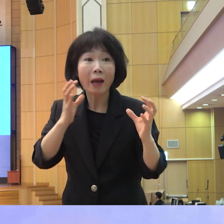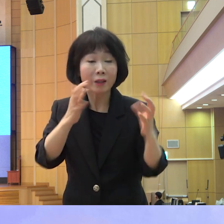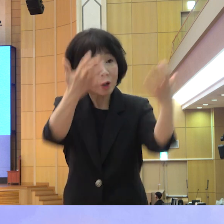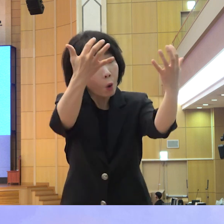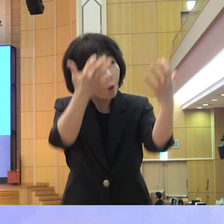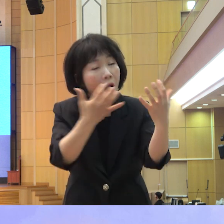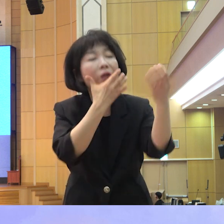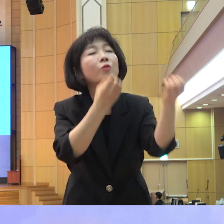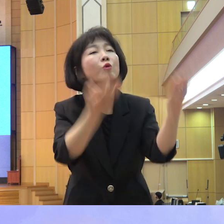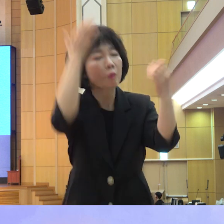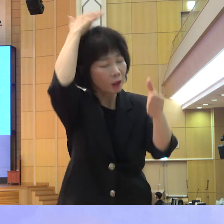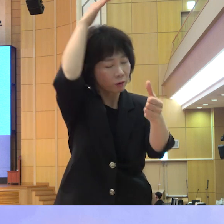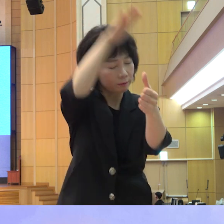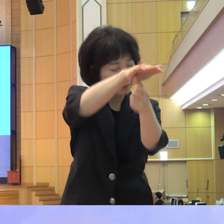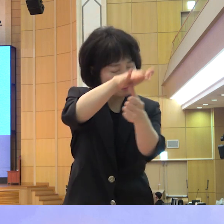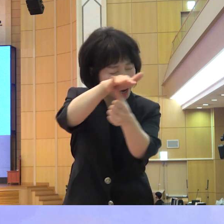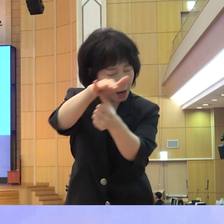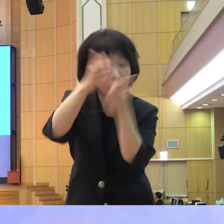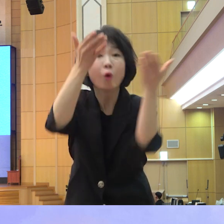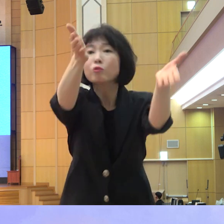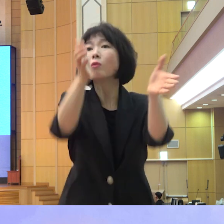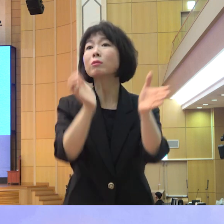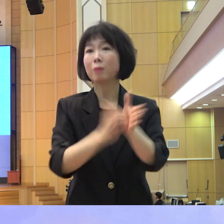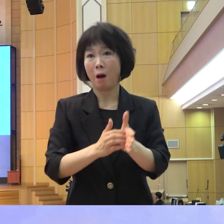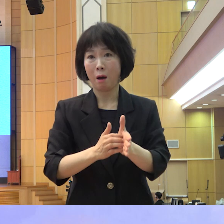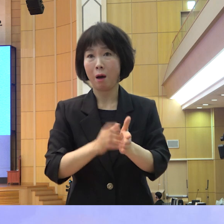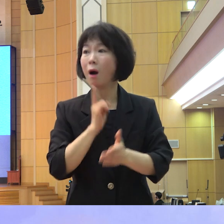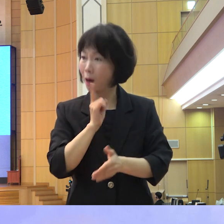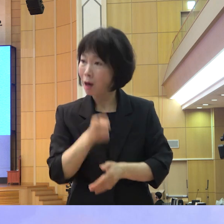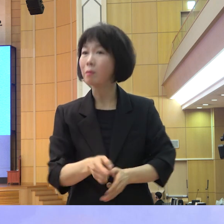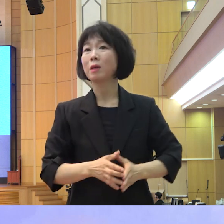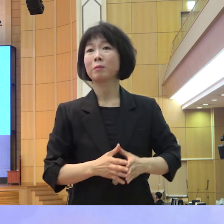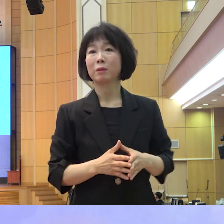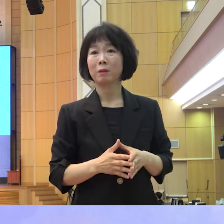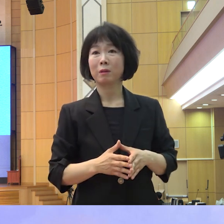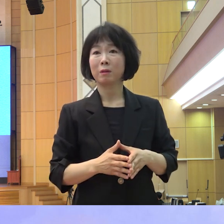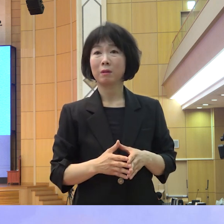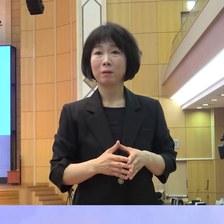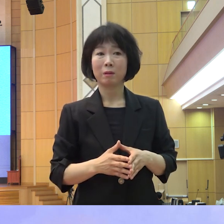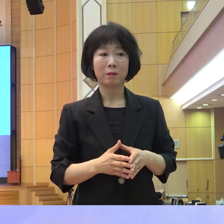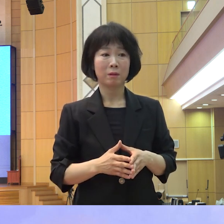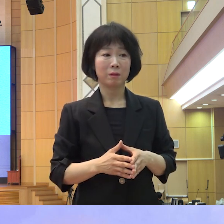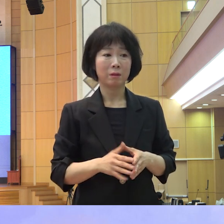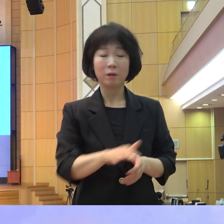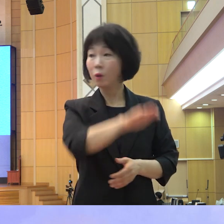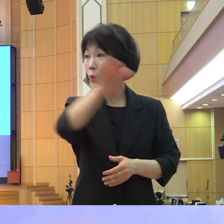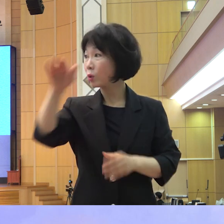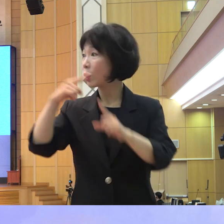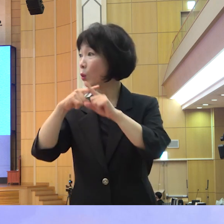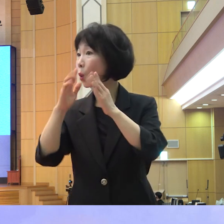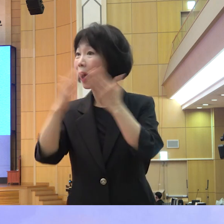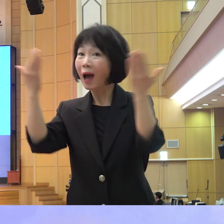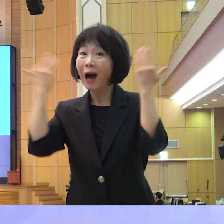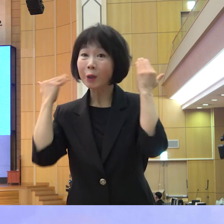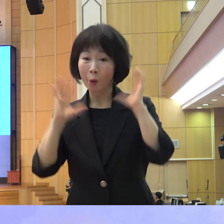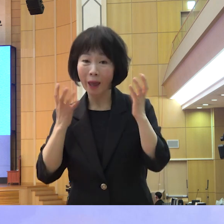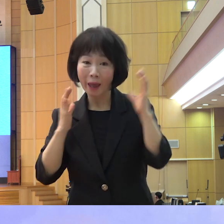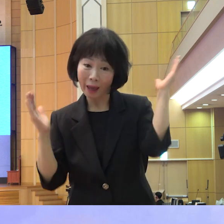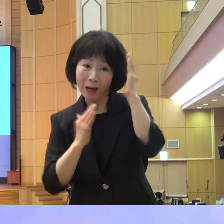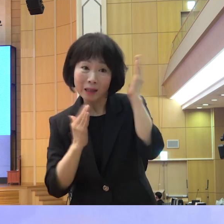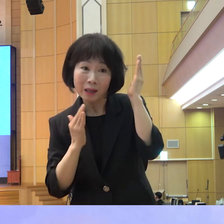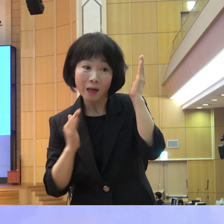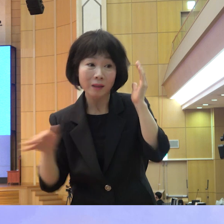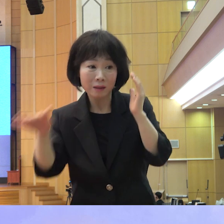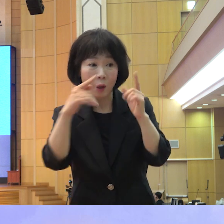안수하시고 할렐루야 얼마나 반기시는 거예요 아이들을. 그러니까 우리 교회 학교 어린이들이요